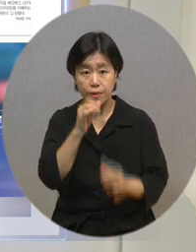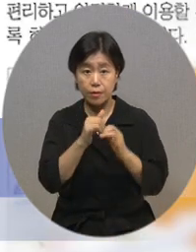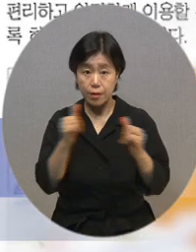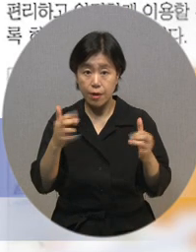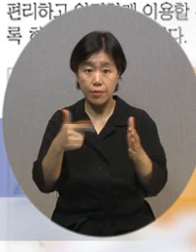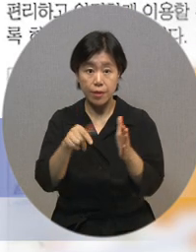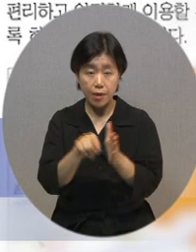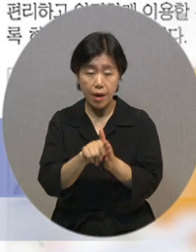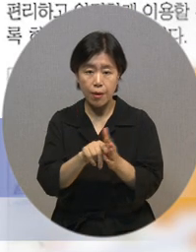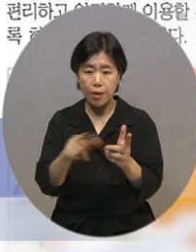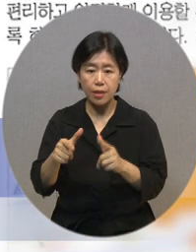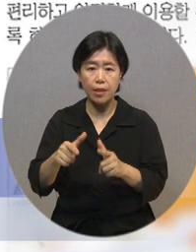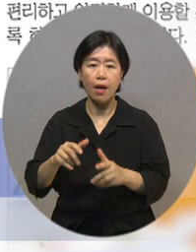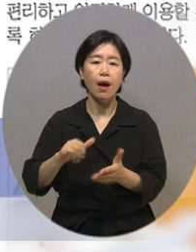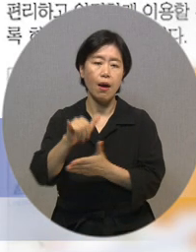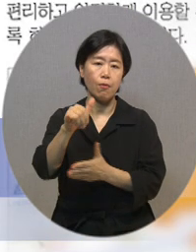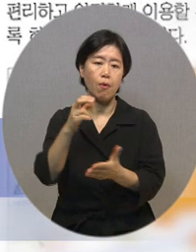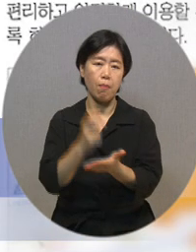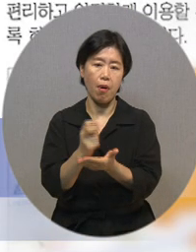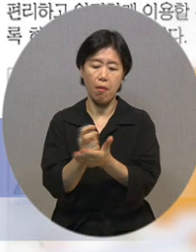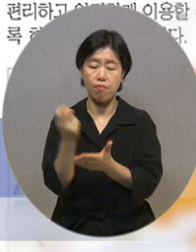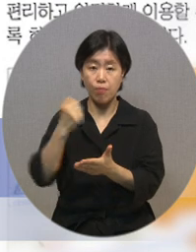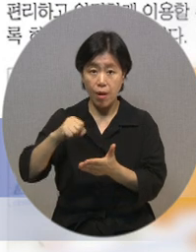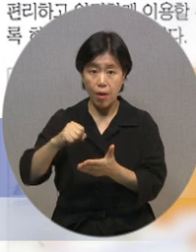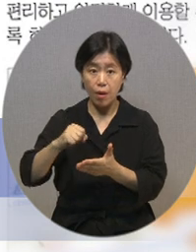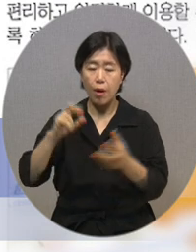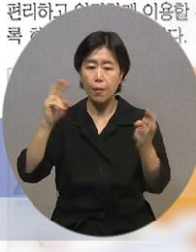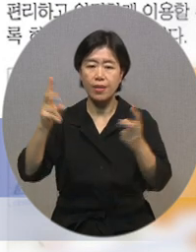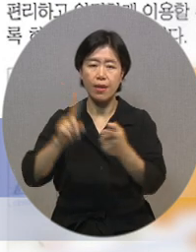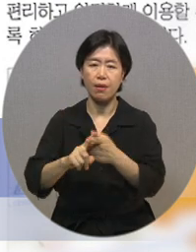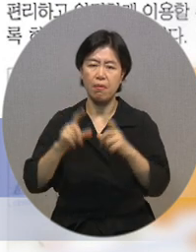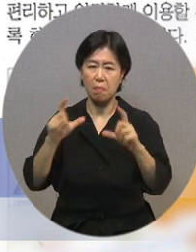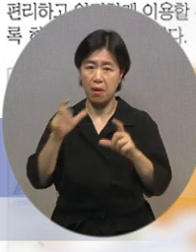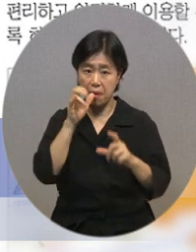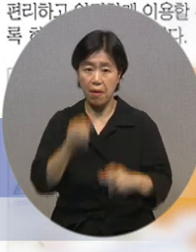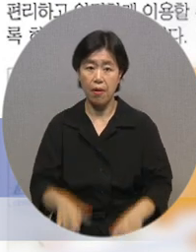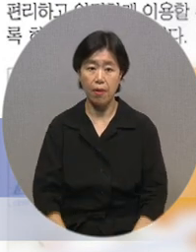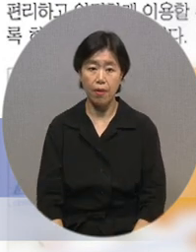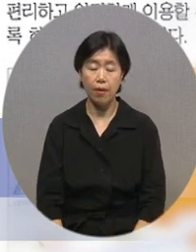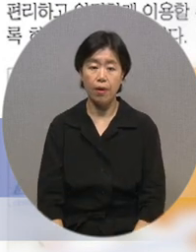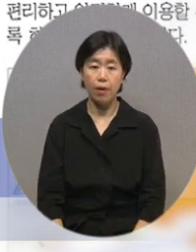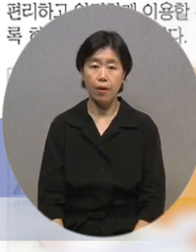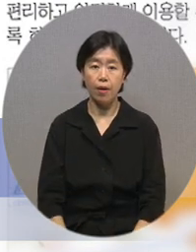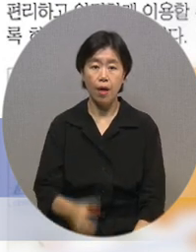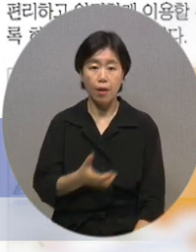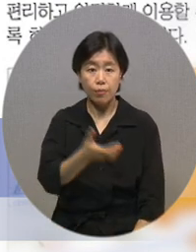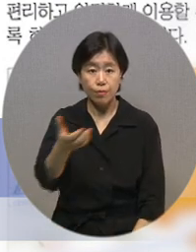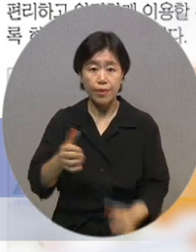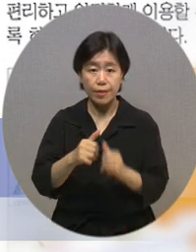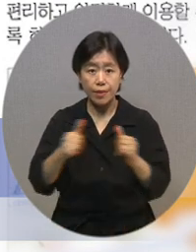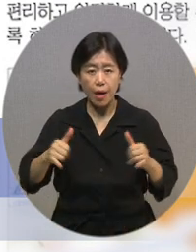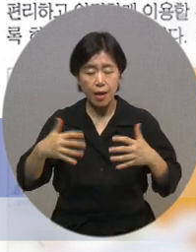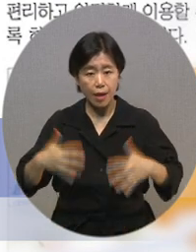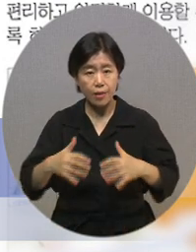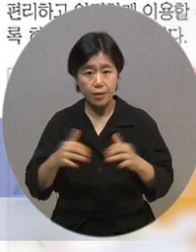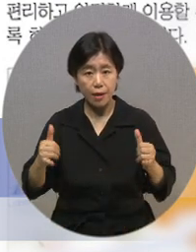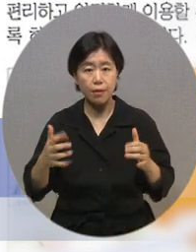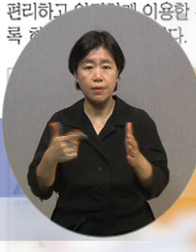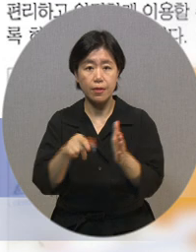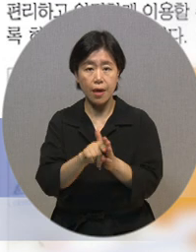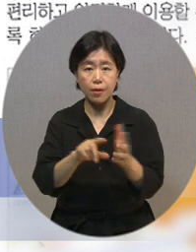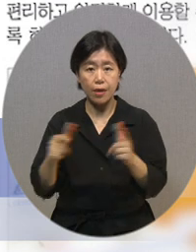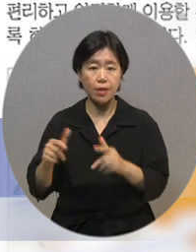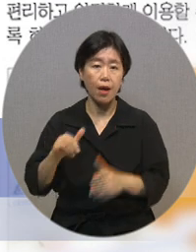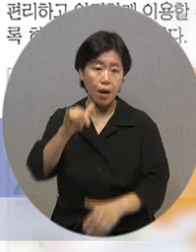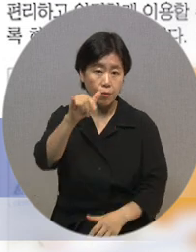부과됐습니다 국토교통부는 교통약자의 이동권 보장을 위해이 항공 사업법 규정한 교통약자의